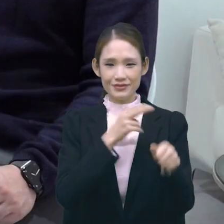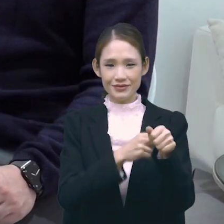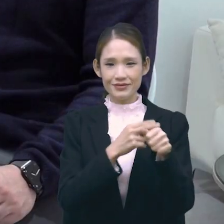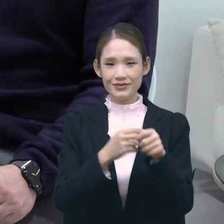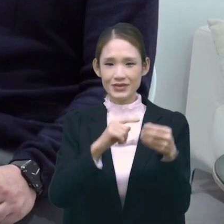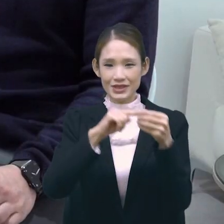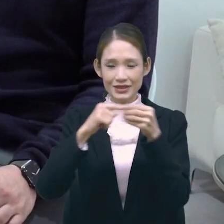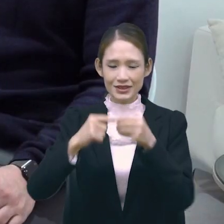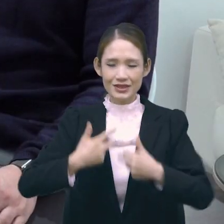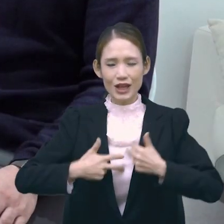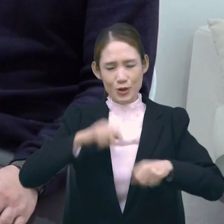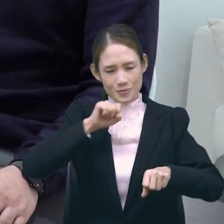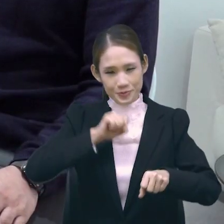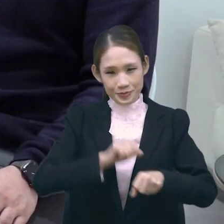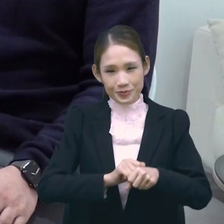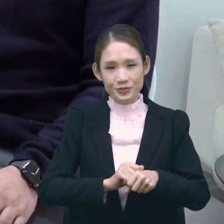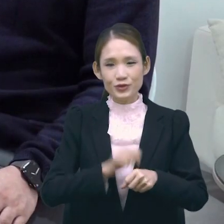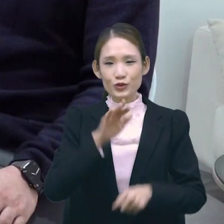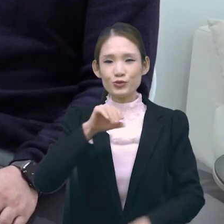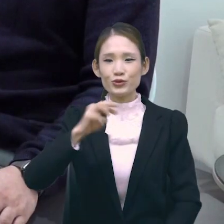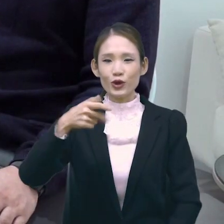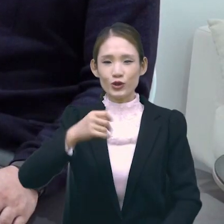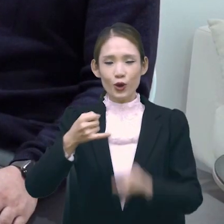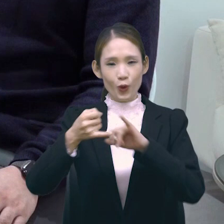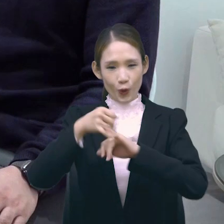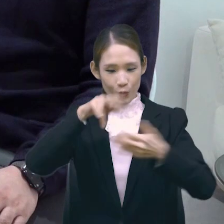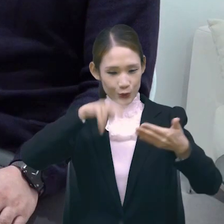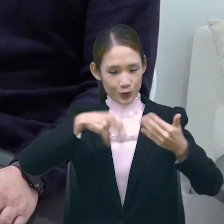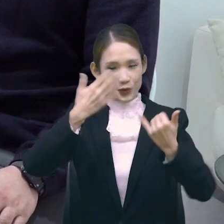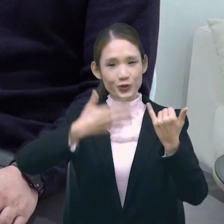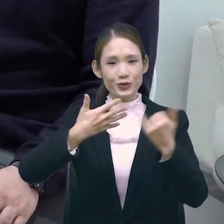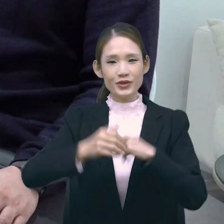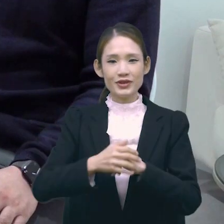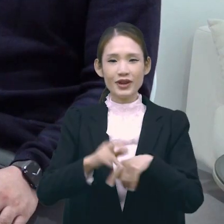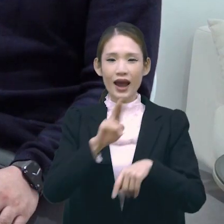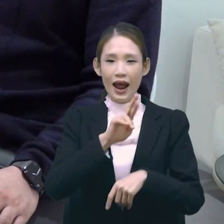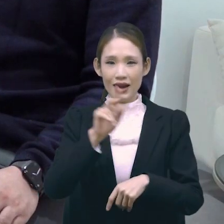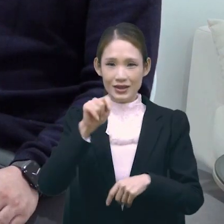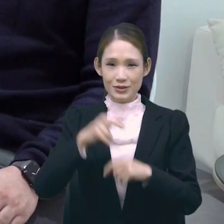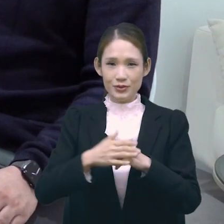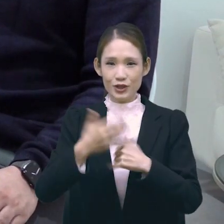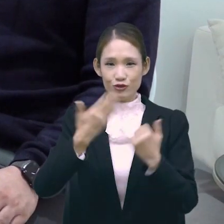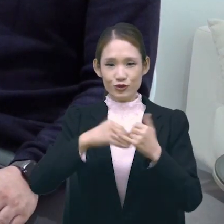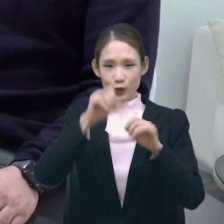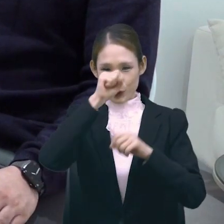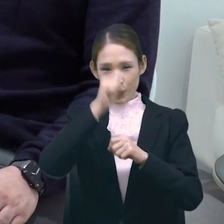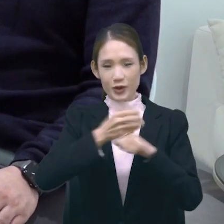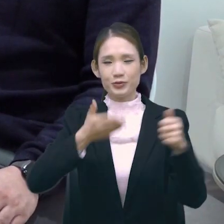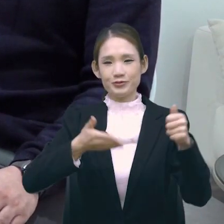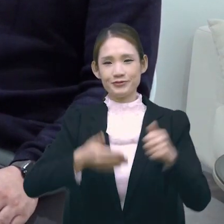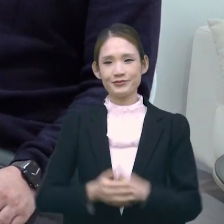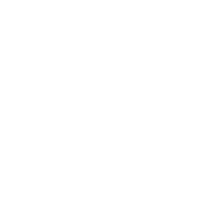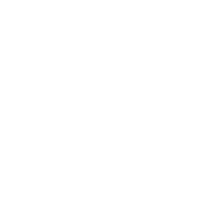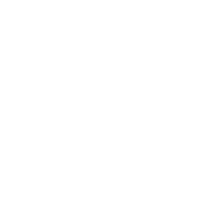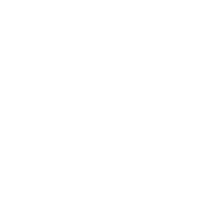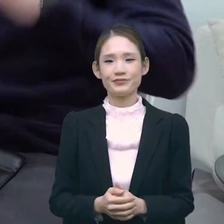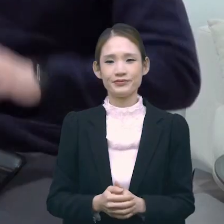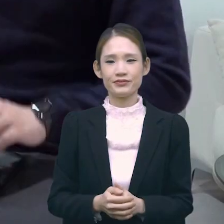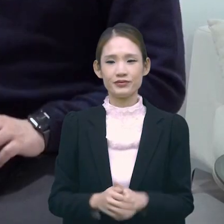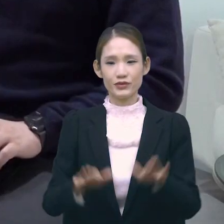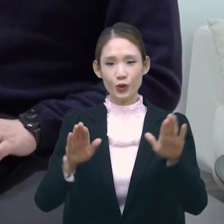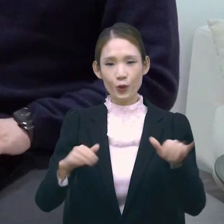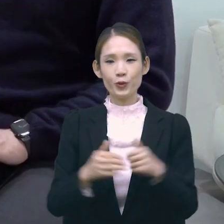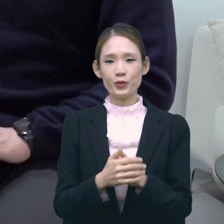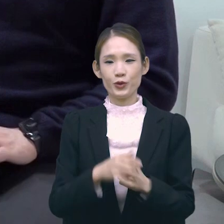네 우리 승준쌤이 글을 진짜 재밌게 잘 써주셔서 브런치 꼭 구독 부탁드리고 RTV 역시 구독 좋아요 좀 부탁을 드려볼게요.